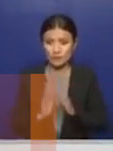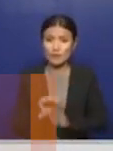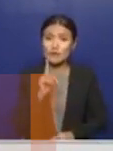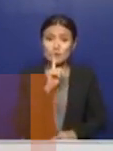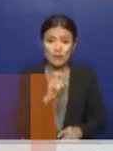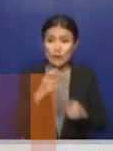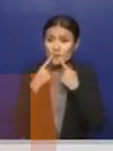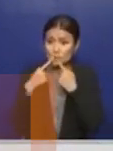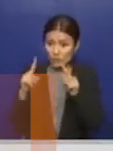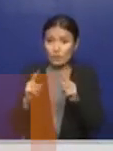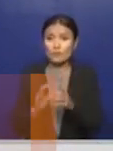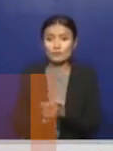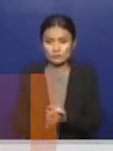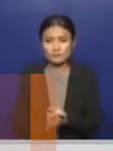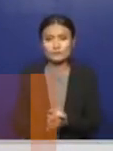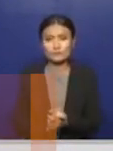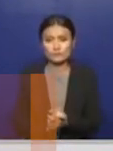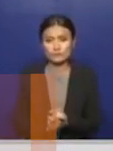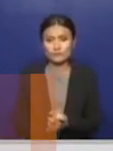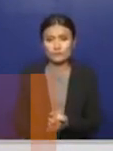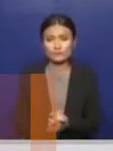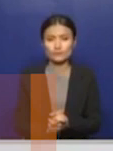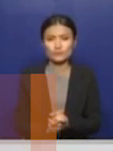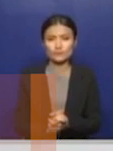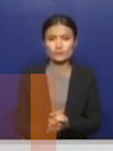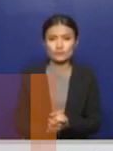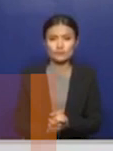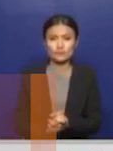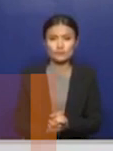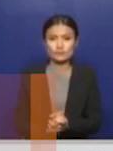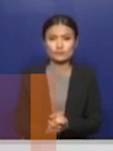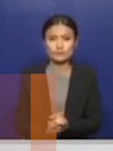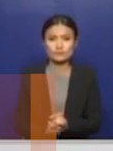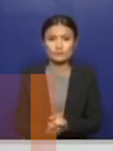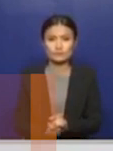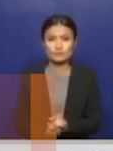ได้ไม่ถามฝ่ายเดียวนะครับงั้นก็ถือว่